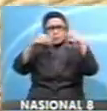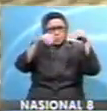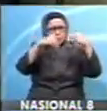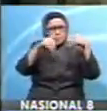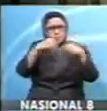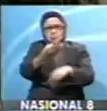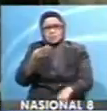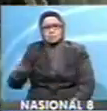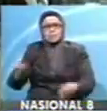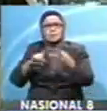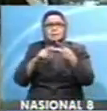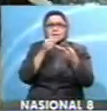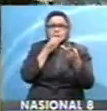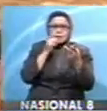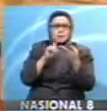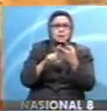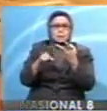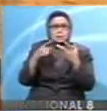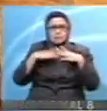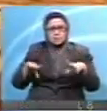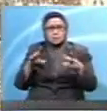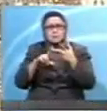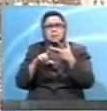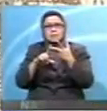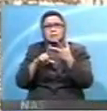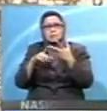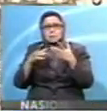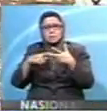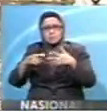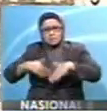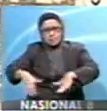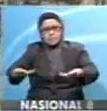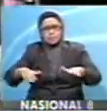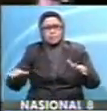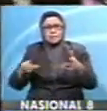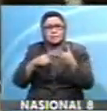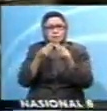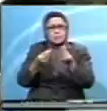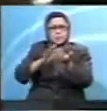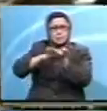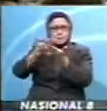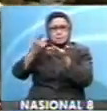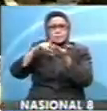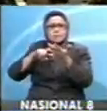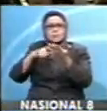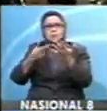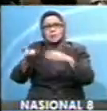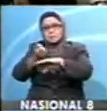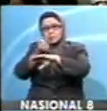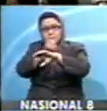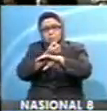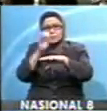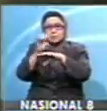makanan pakaian permaidani rempah ratus perhiasan rumah serta perhiasan batu permata dan